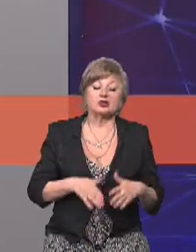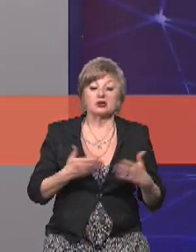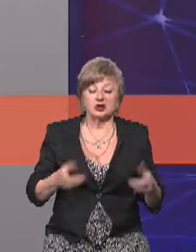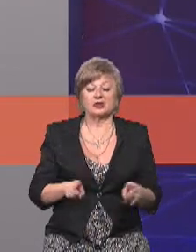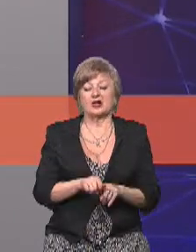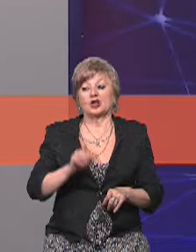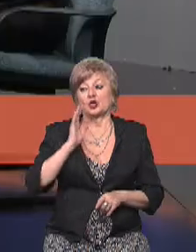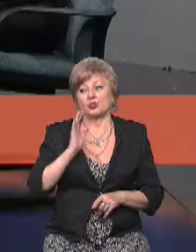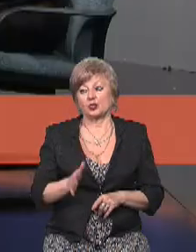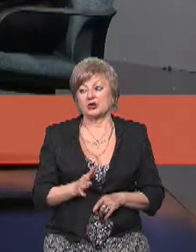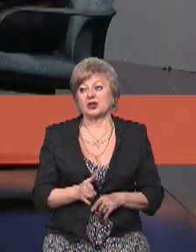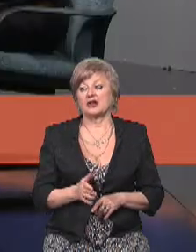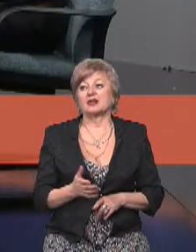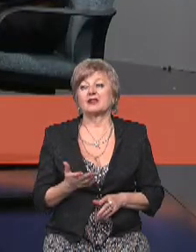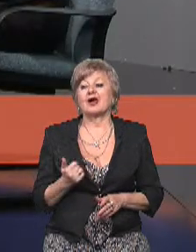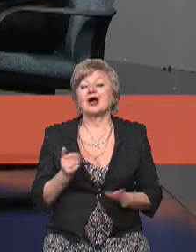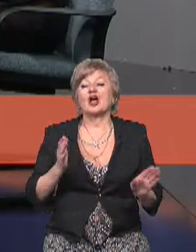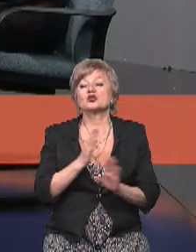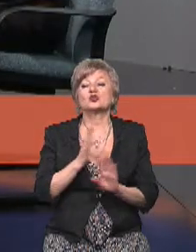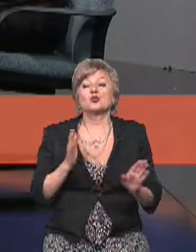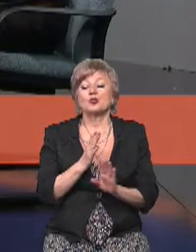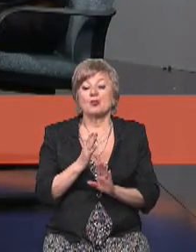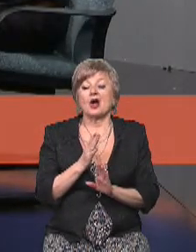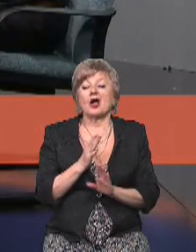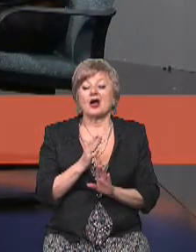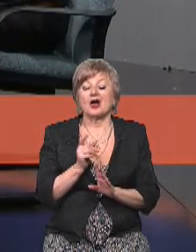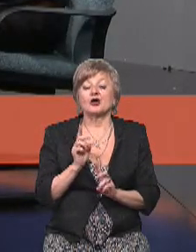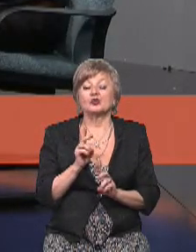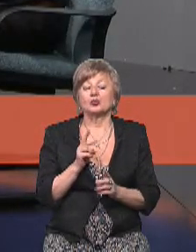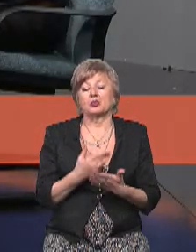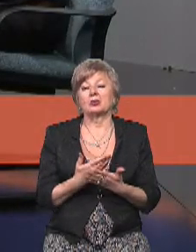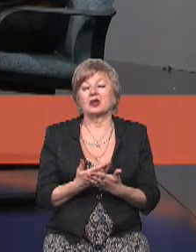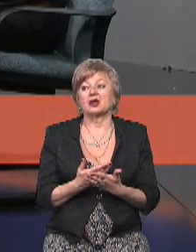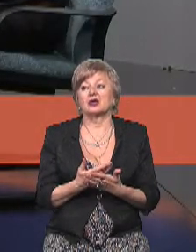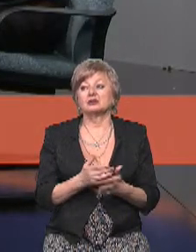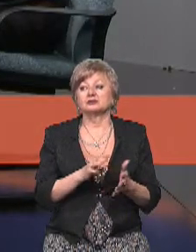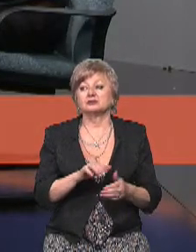буде. Яка доля автівок після конфіскації? Ну так, суто теоретично.